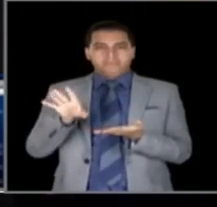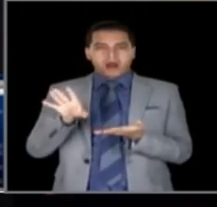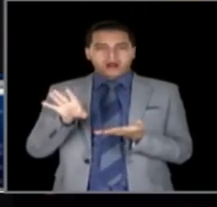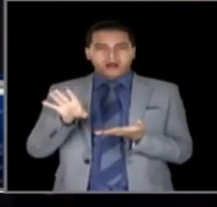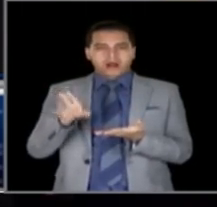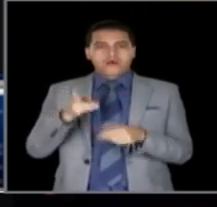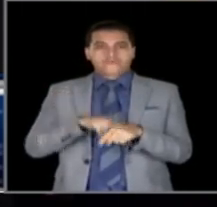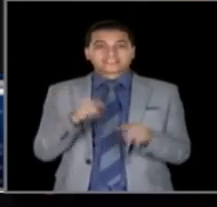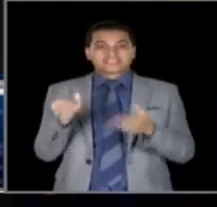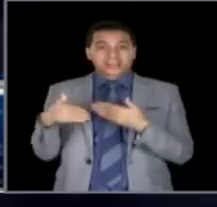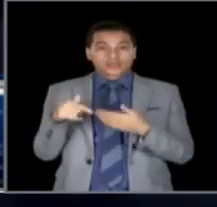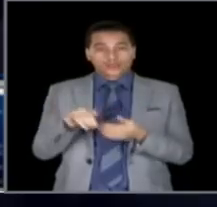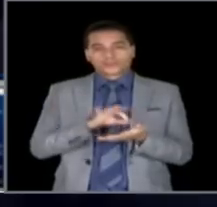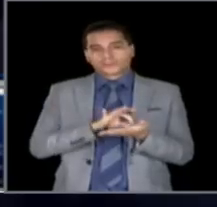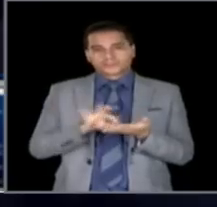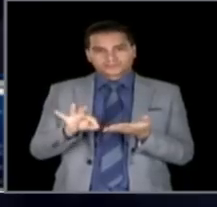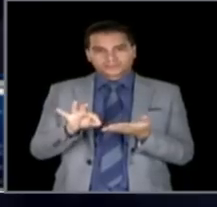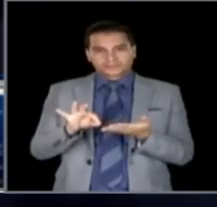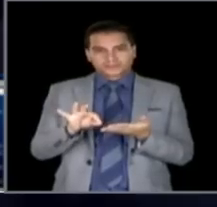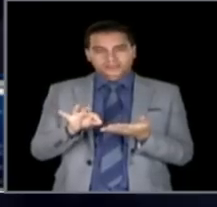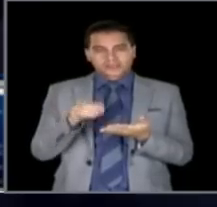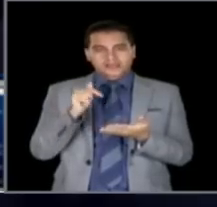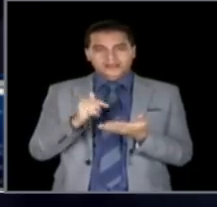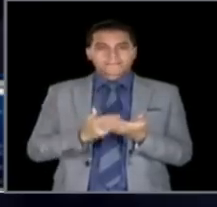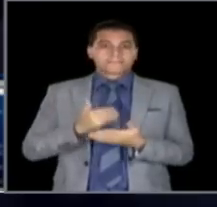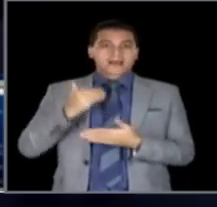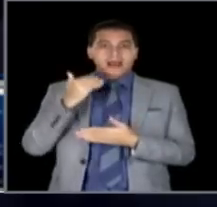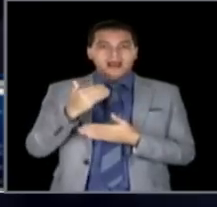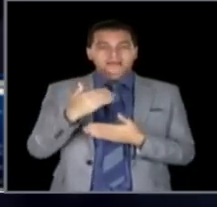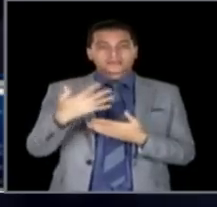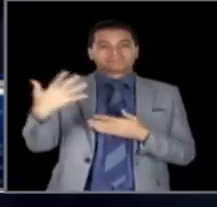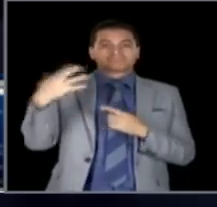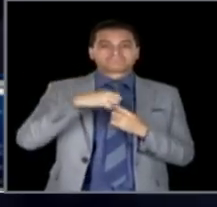طبعاً ده كان من أسباب عزله وبداية الاحتلال